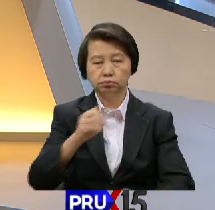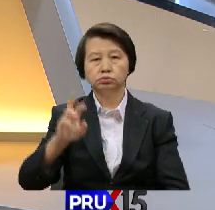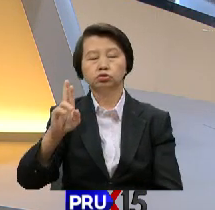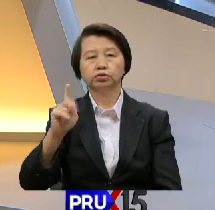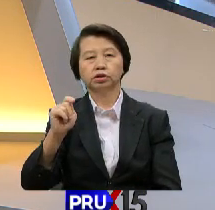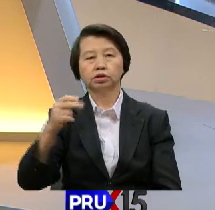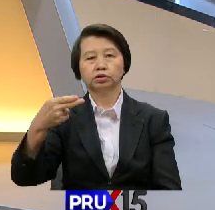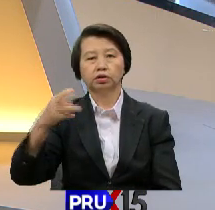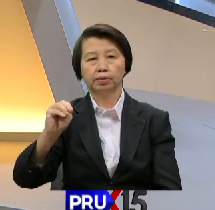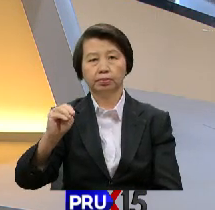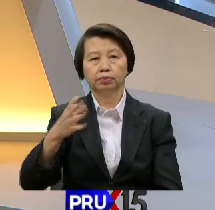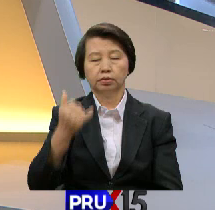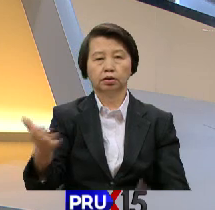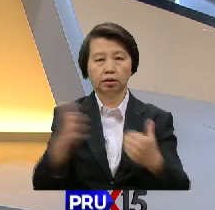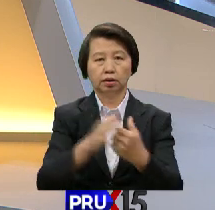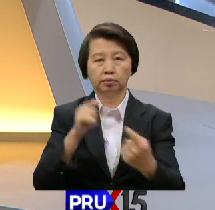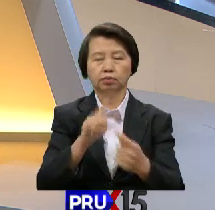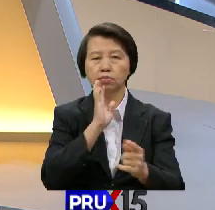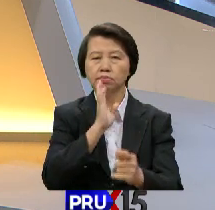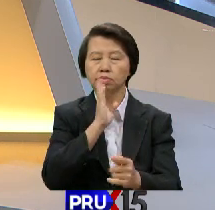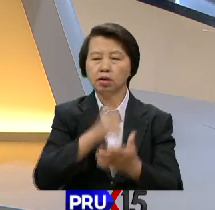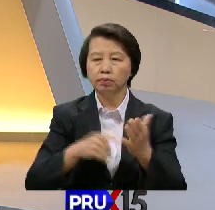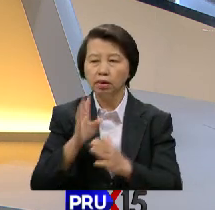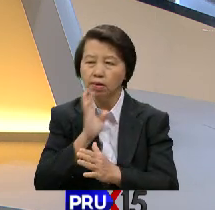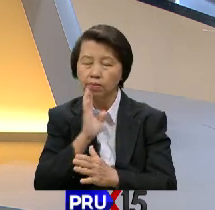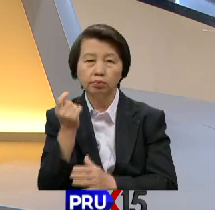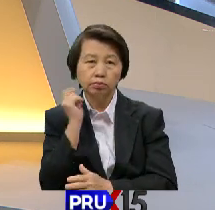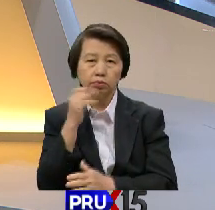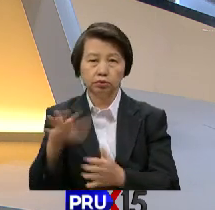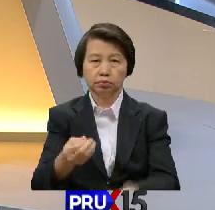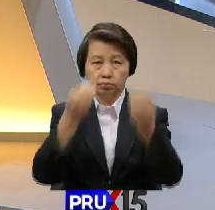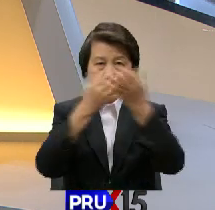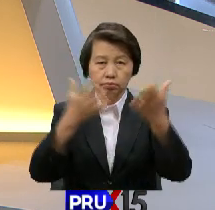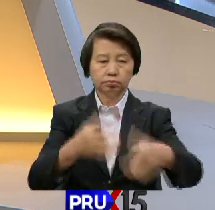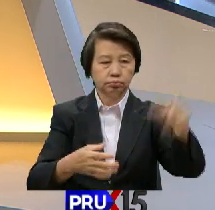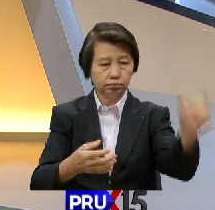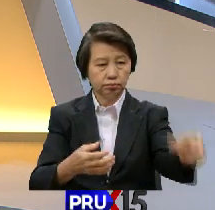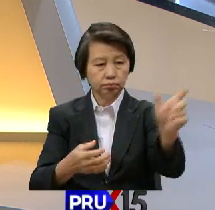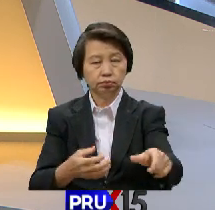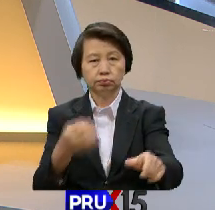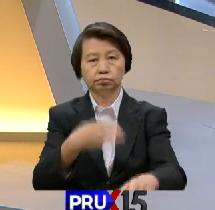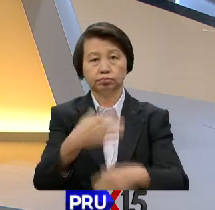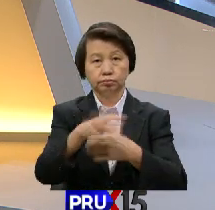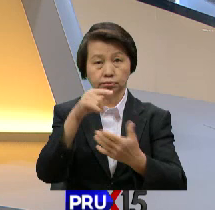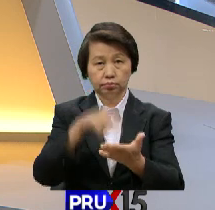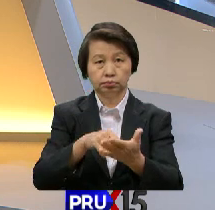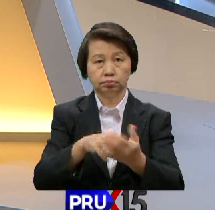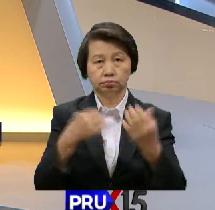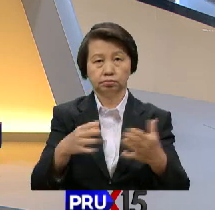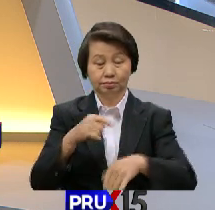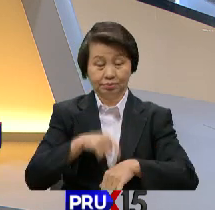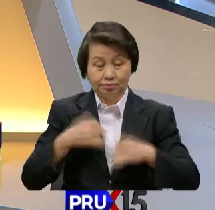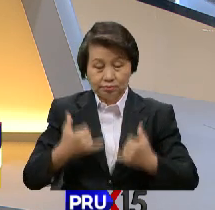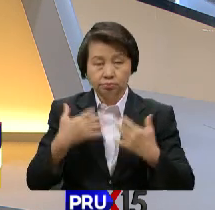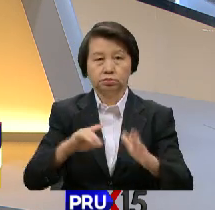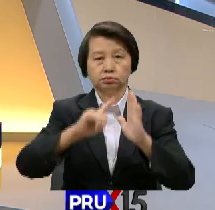baik kita kembali itu berkaitan dengan Apa itu fungsinya tadi telah diumumkan calon dan passing selepas ini saat